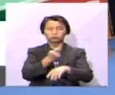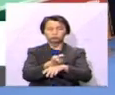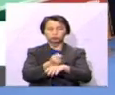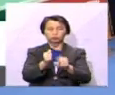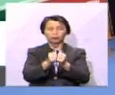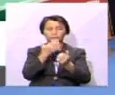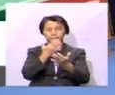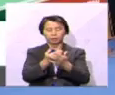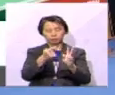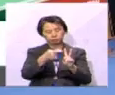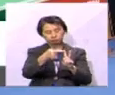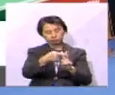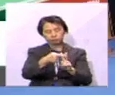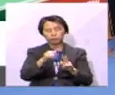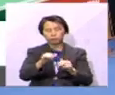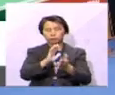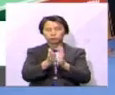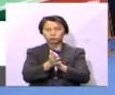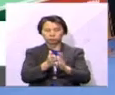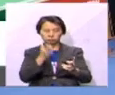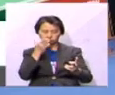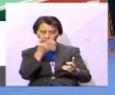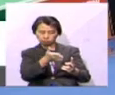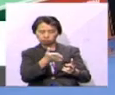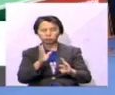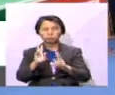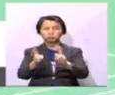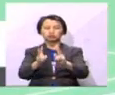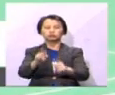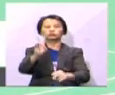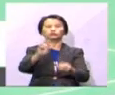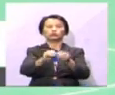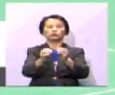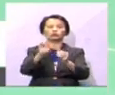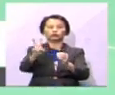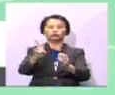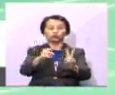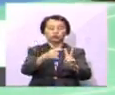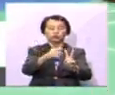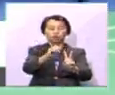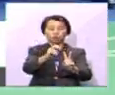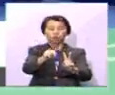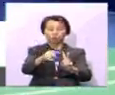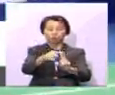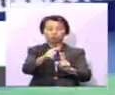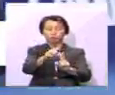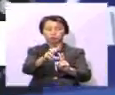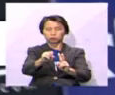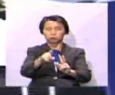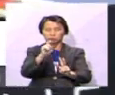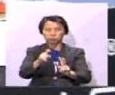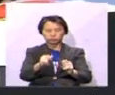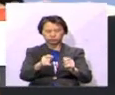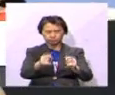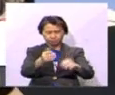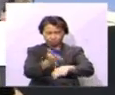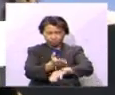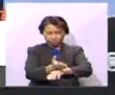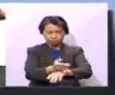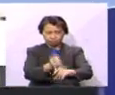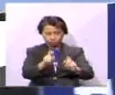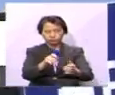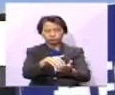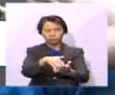mereka dengan baik. Apa yang menjadi perhatian adalah bergu kedua negara, Ong Yu Sin, Teo Yi Yin perlu segera memperbaiki